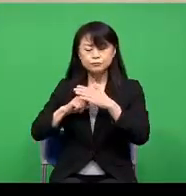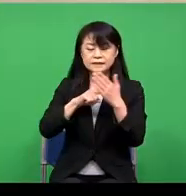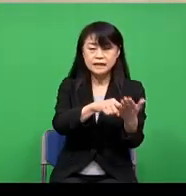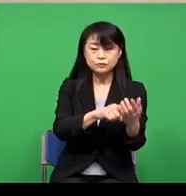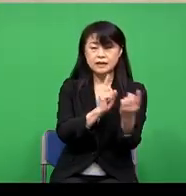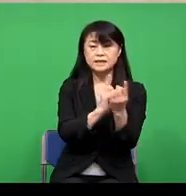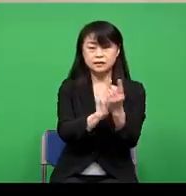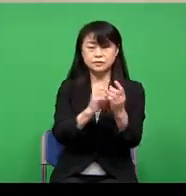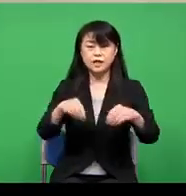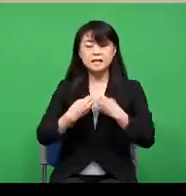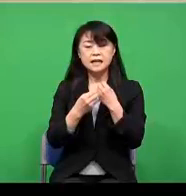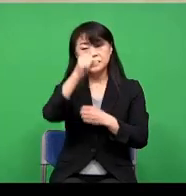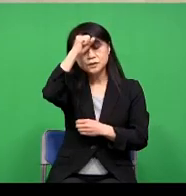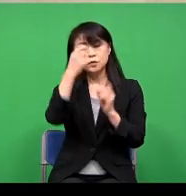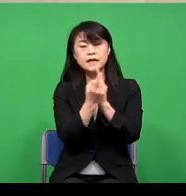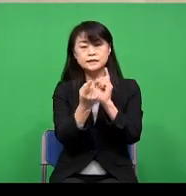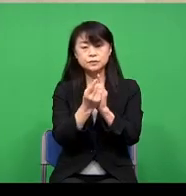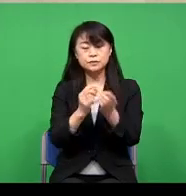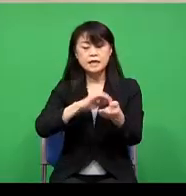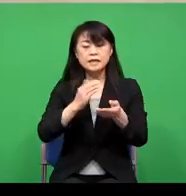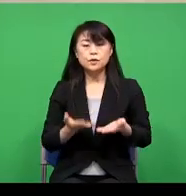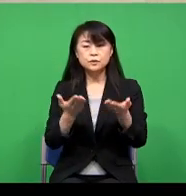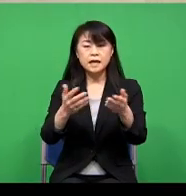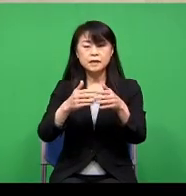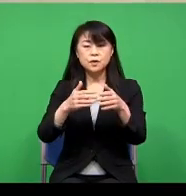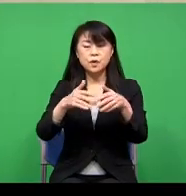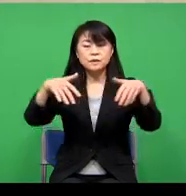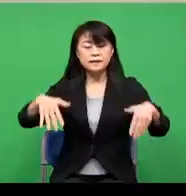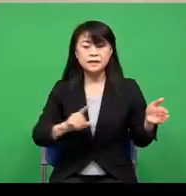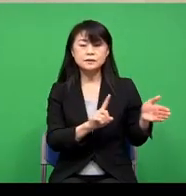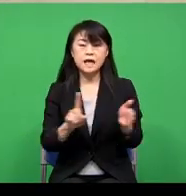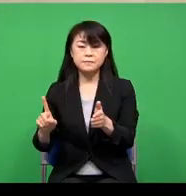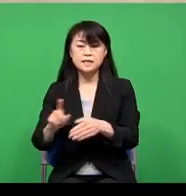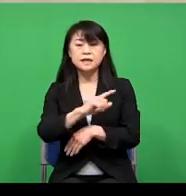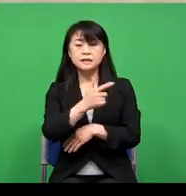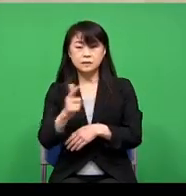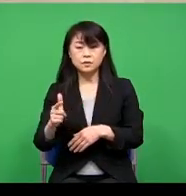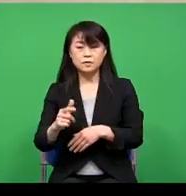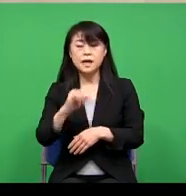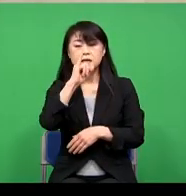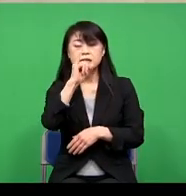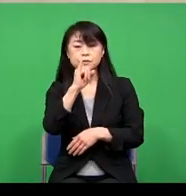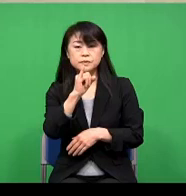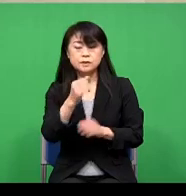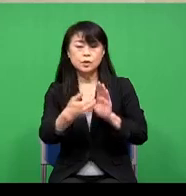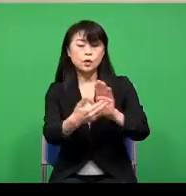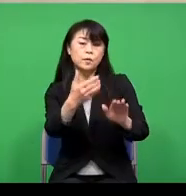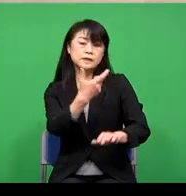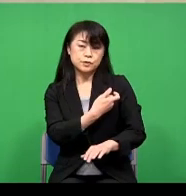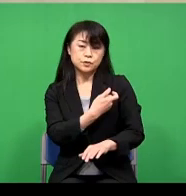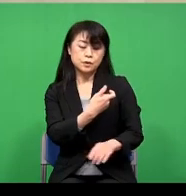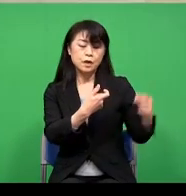まあ、これをやることによって市町村長さん方にお話して、まあ、もしよかったら中学生なんかやってくれませんかというお話をして